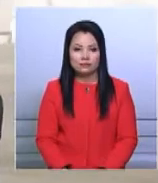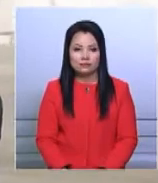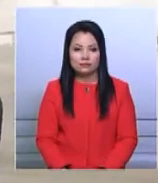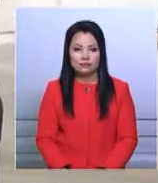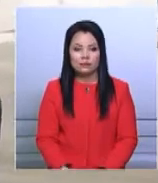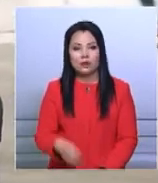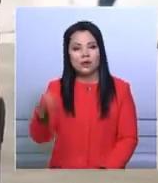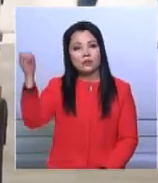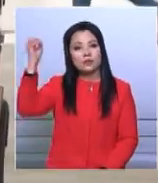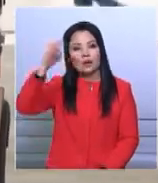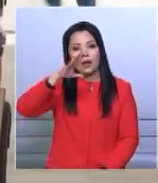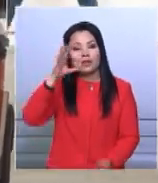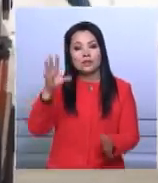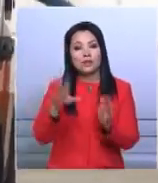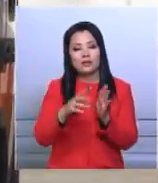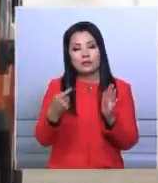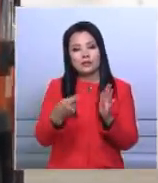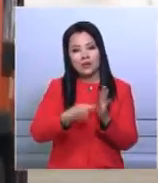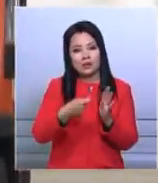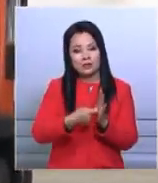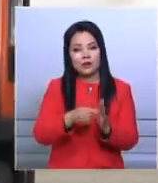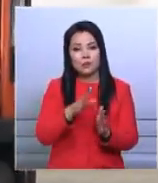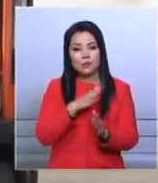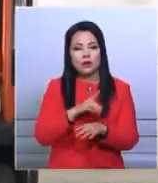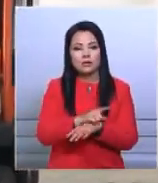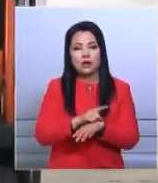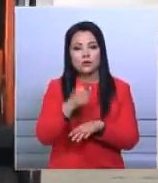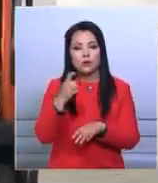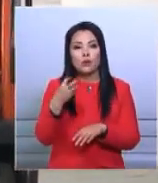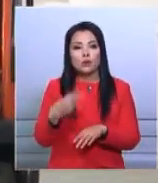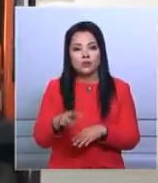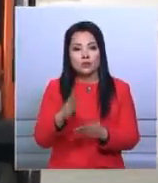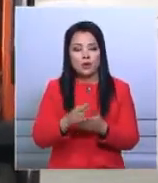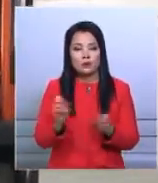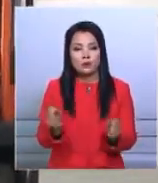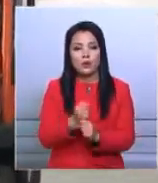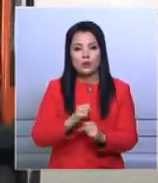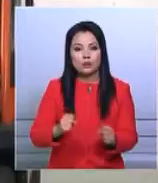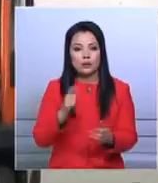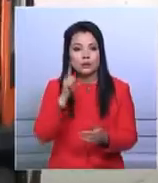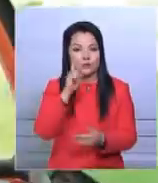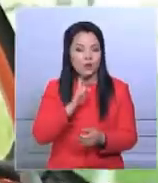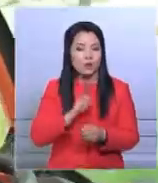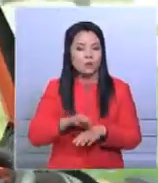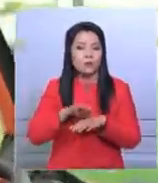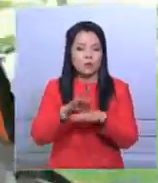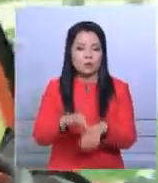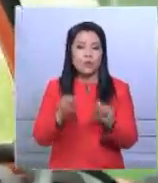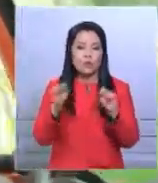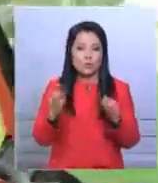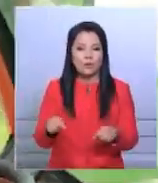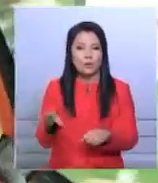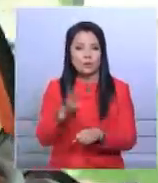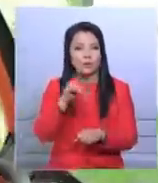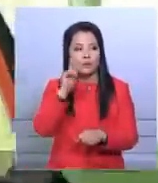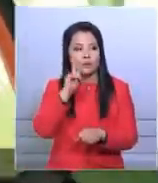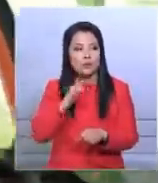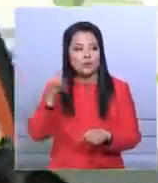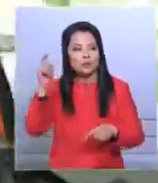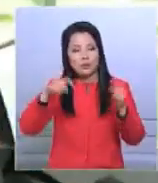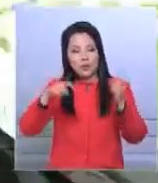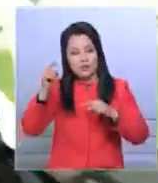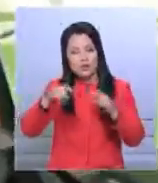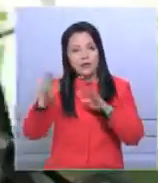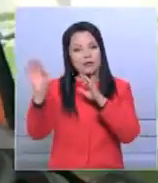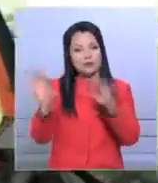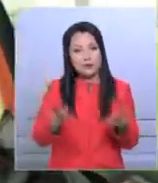Күн көзінен қуат алатын электромобиль сағатына 130 шақырымдыққа дейін жылдамдықпен жүре алады. Мұндағы барлық жағдай жасалған, тіпті жауын шашын мен